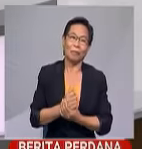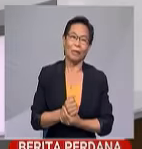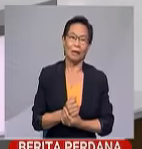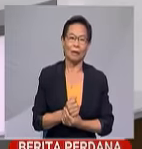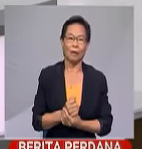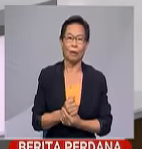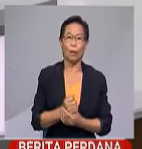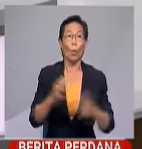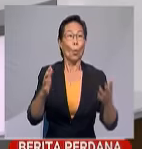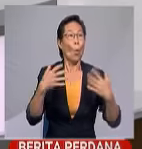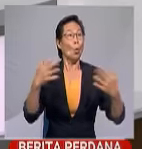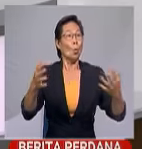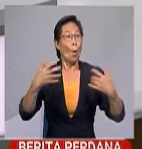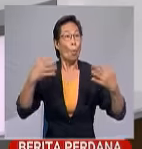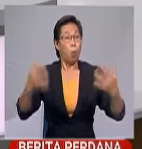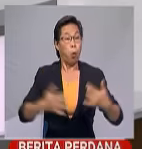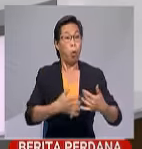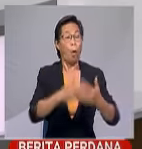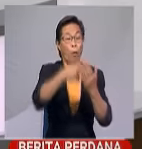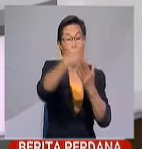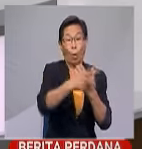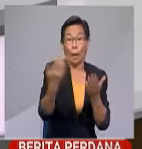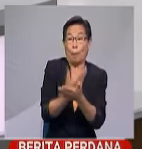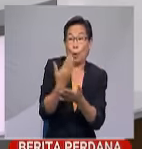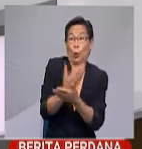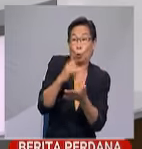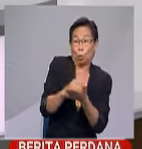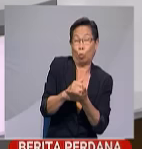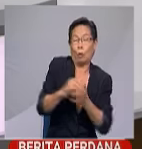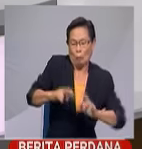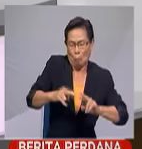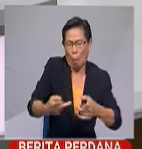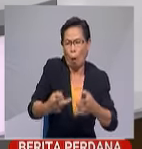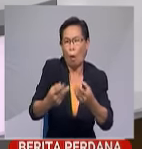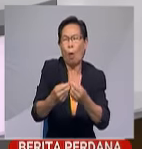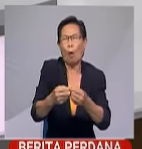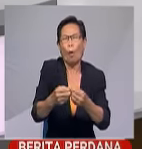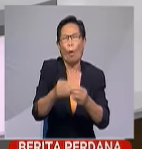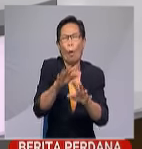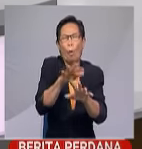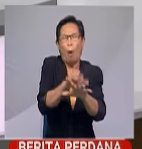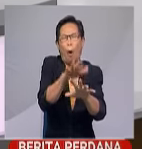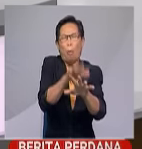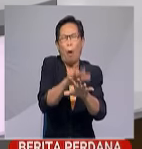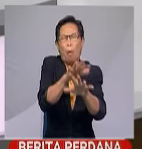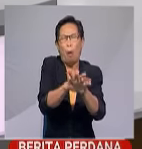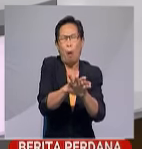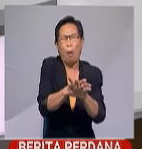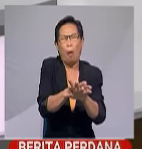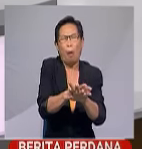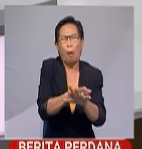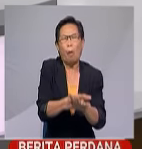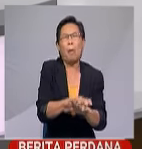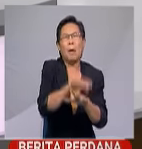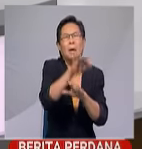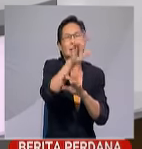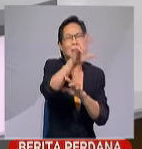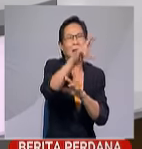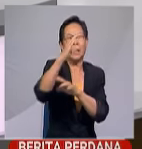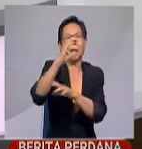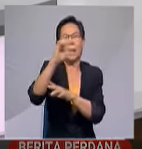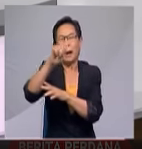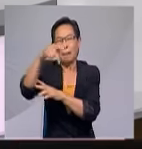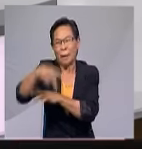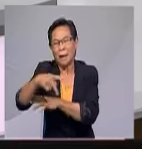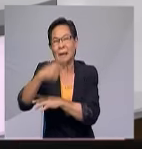Ya, sambutan baik terhadap inisiatif terbaru itu juga menyebabkan kadar trafik yang tinggi menerusi aplikasi 3 pengendali